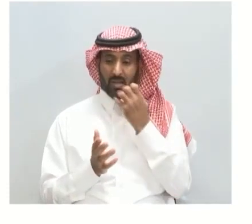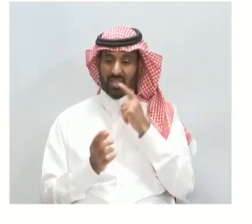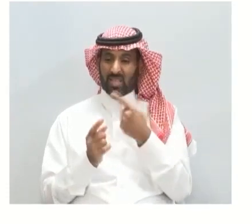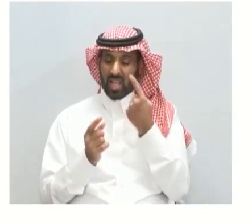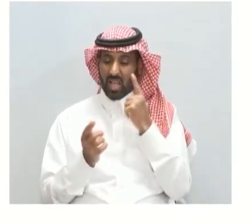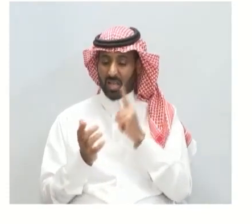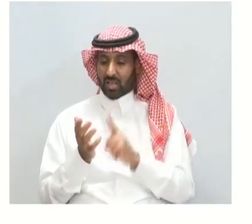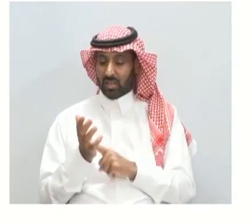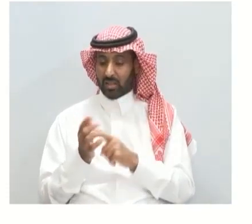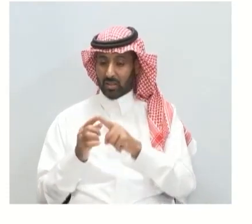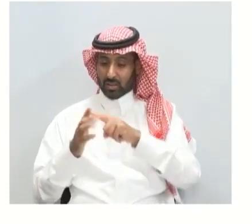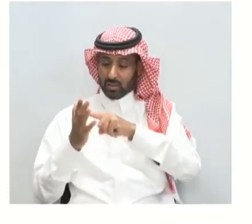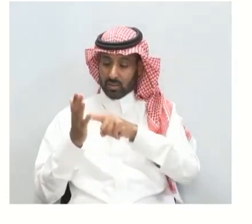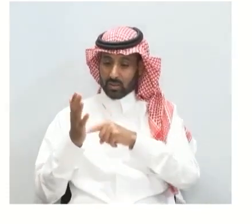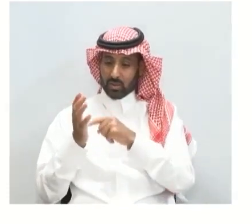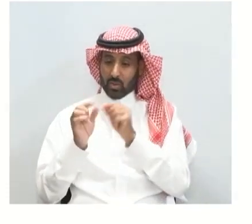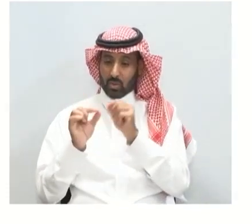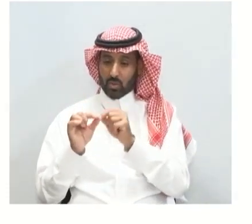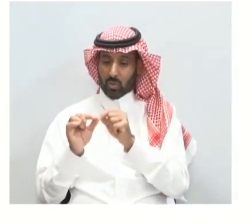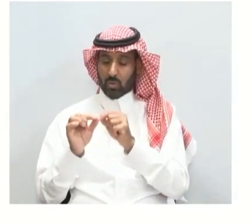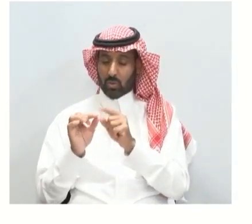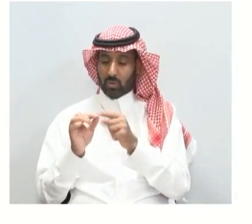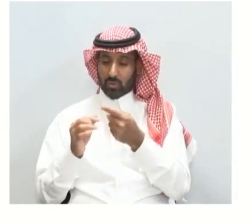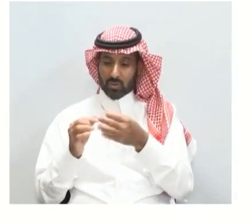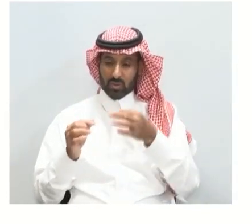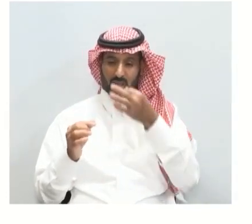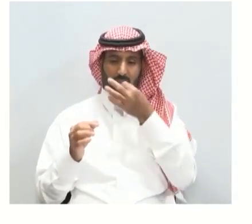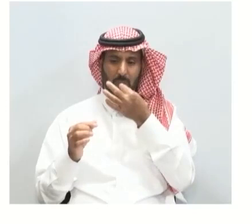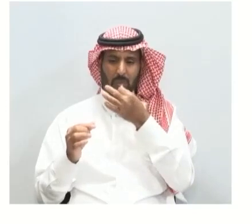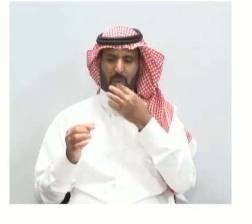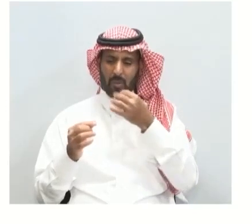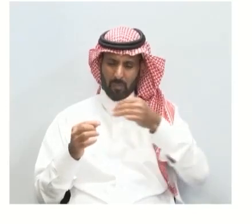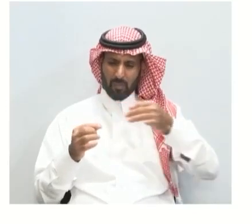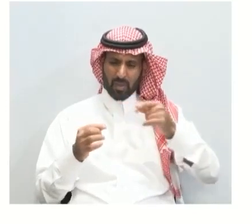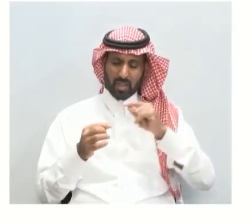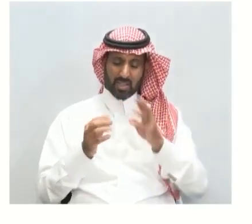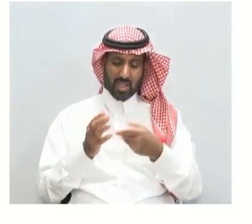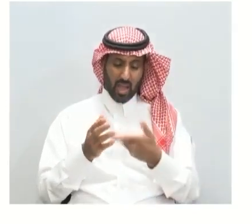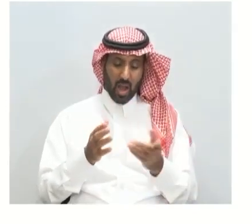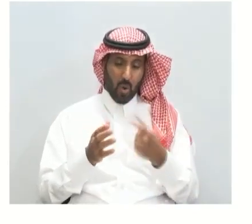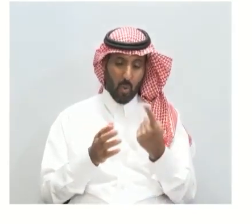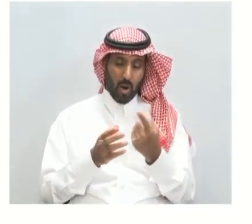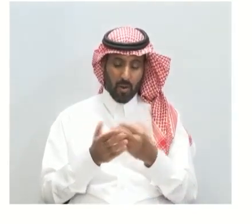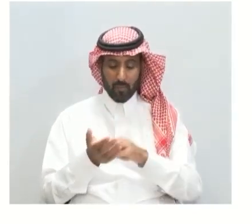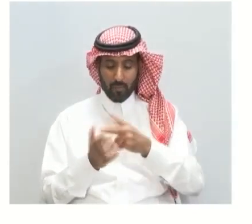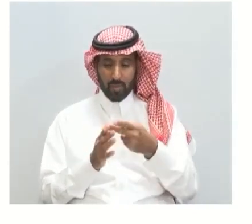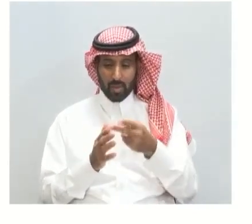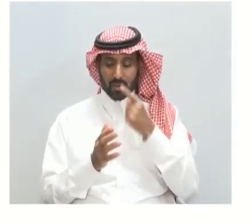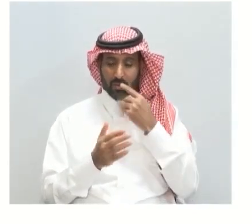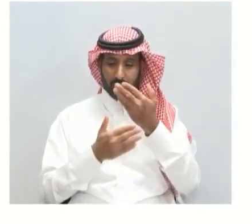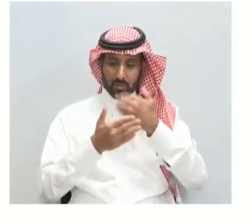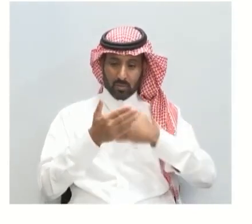ينتج 38 جزيء اي تي بي عن تحلل كل جزيء سكر يستهلك اثنين منهم اثناء انتقال البيروفيت الى حشوه